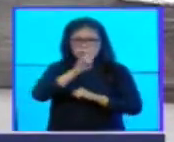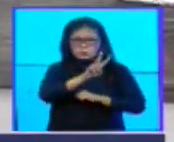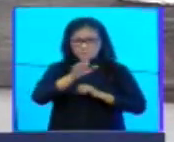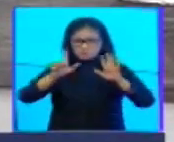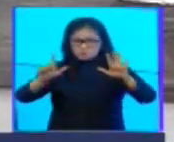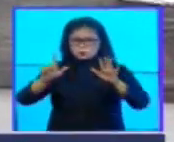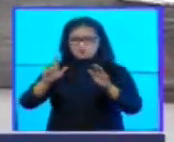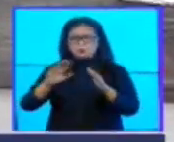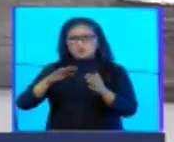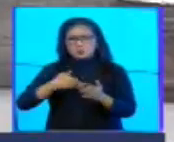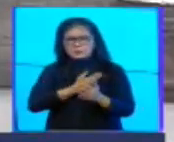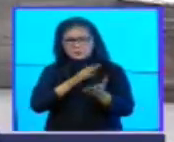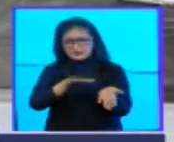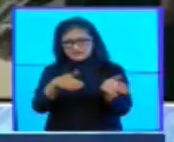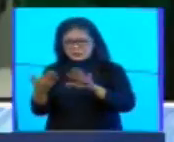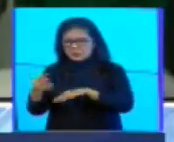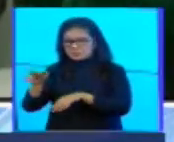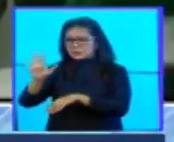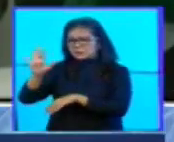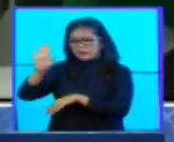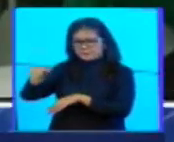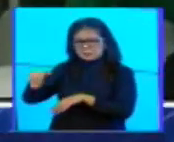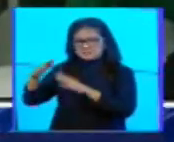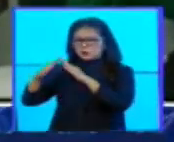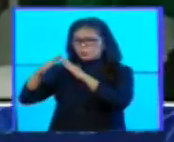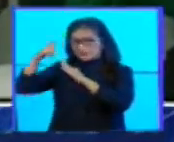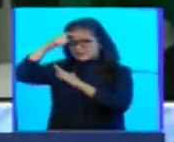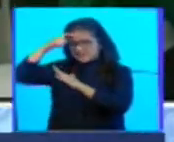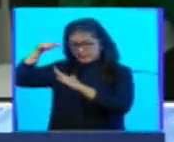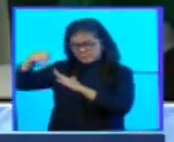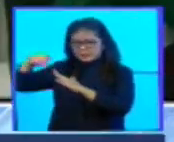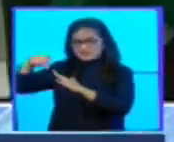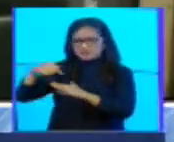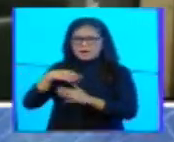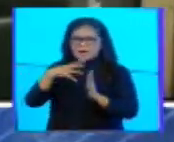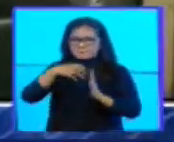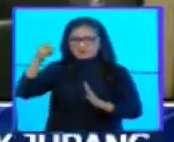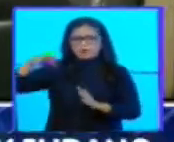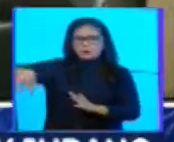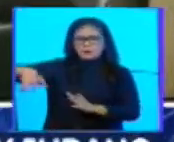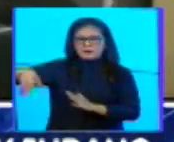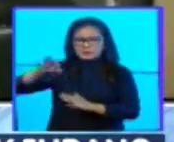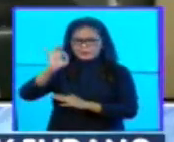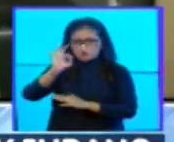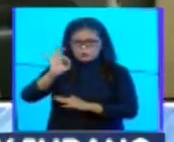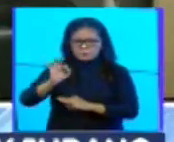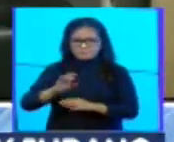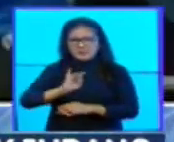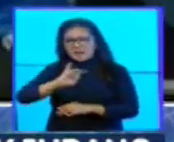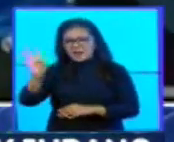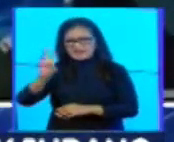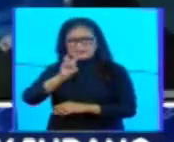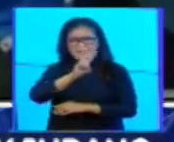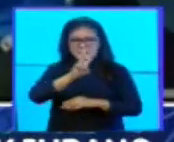lima diantaranya masih berada di RSUD Sumedang dan belum diambil oleh pihak keluarga sementara itu Sisanya adalah 39